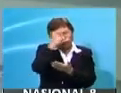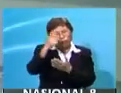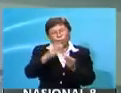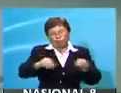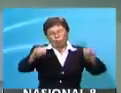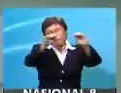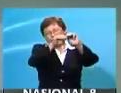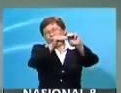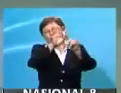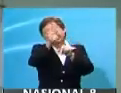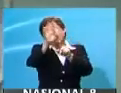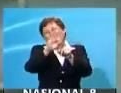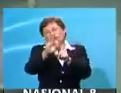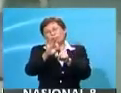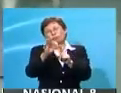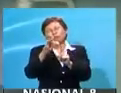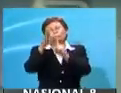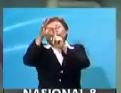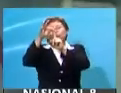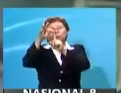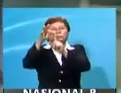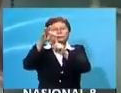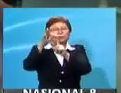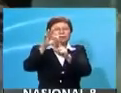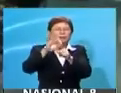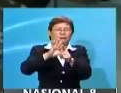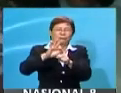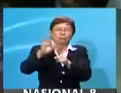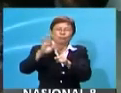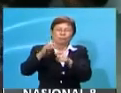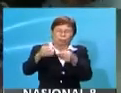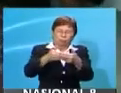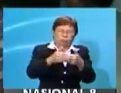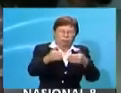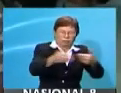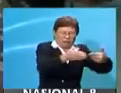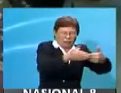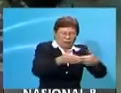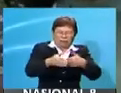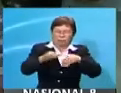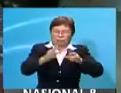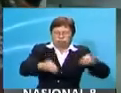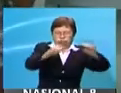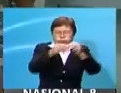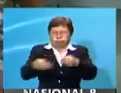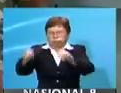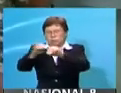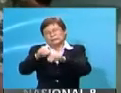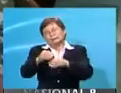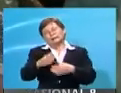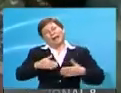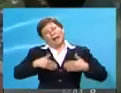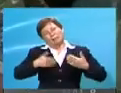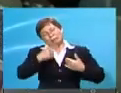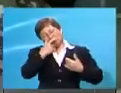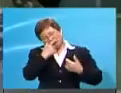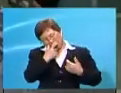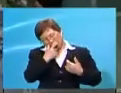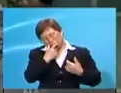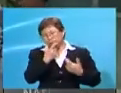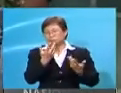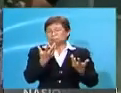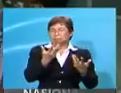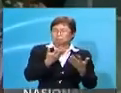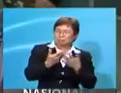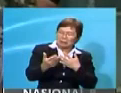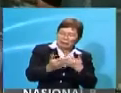masjid di pulau Pinang khususnya di bahagian Pulau berdekatan antara satu sama lain menurut Anas Pahit Manis pengalaman yang ditembuhi tidak mematahkan